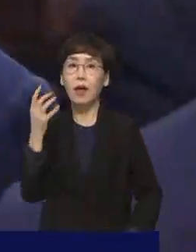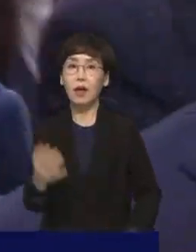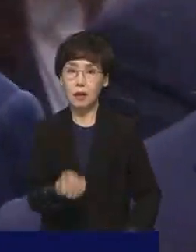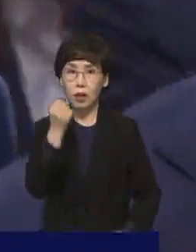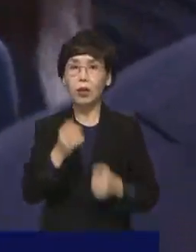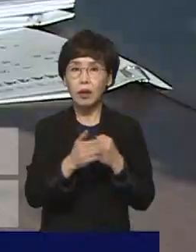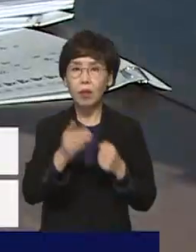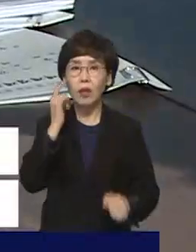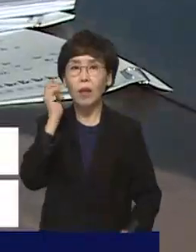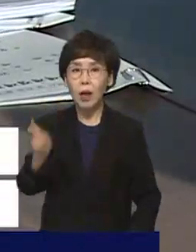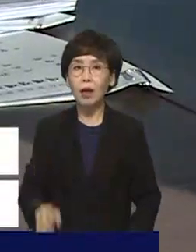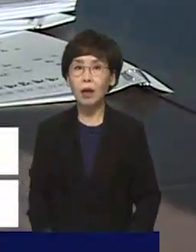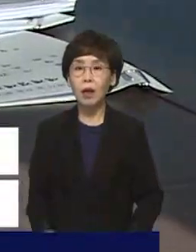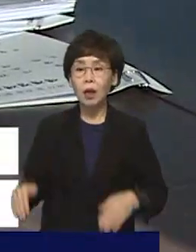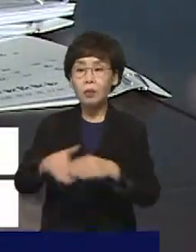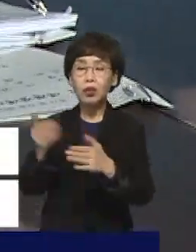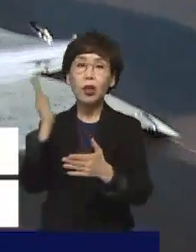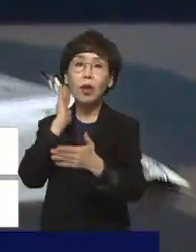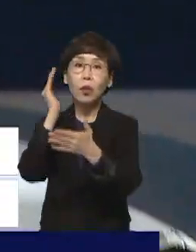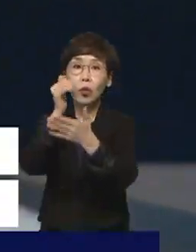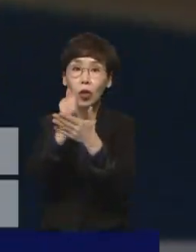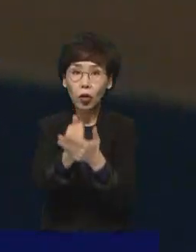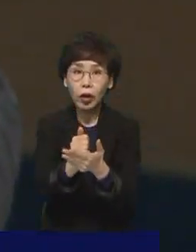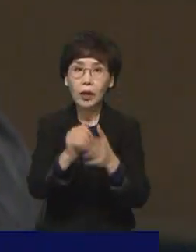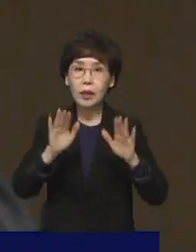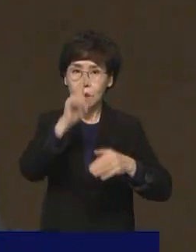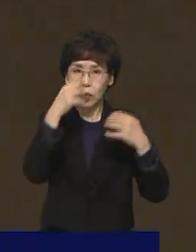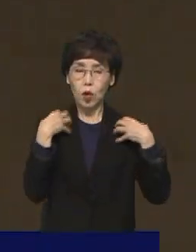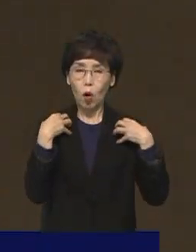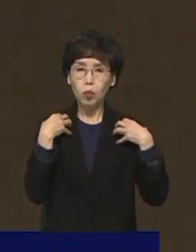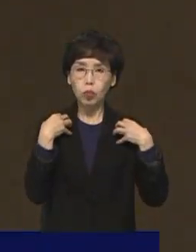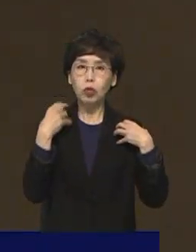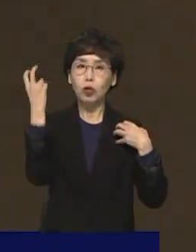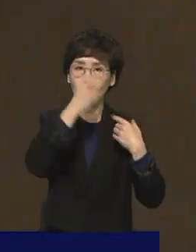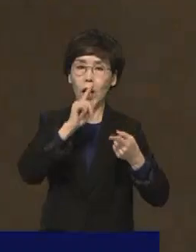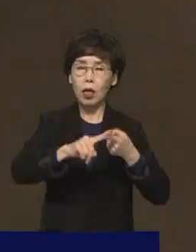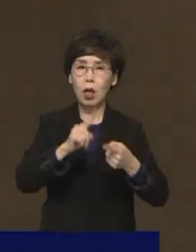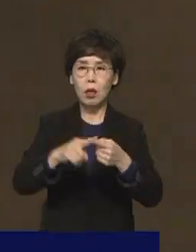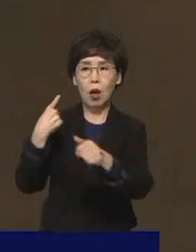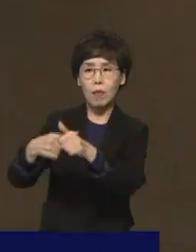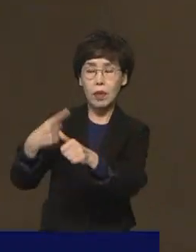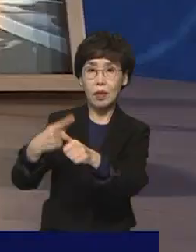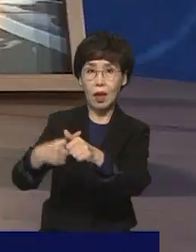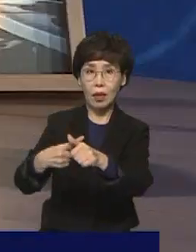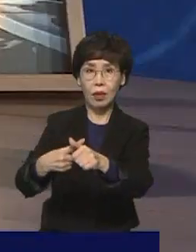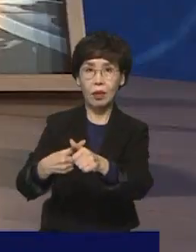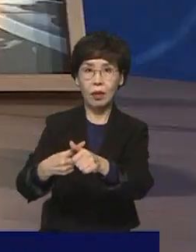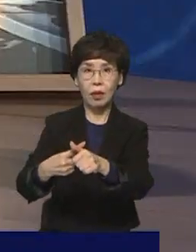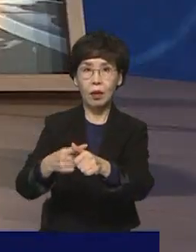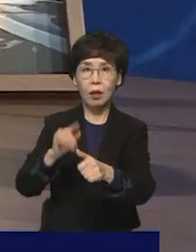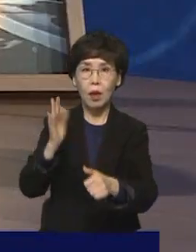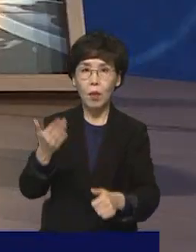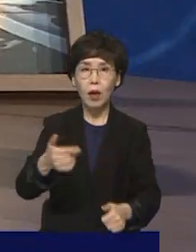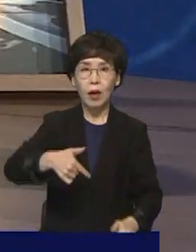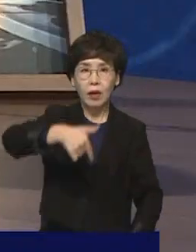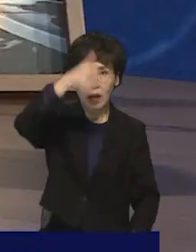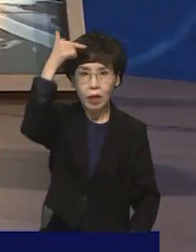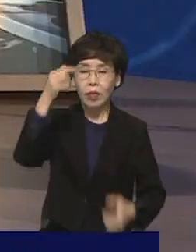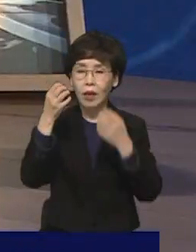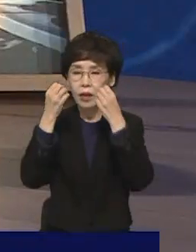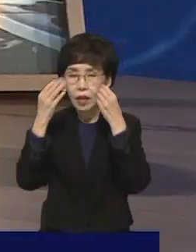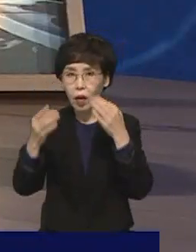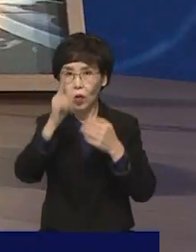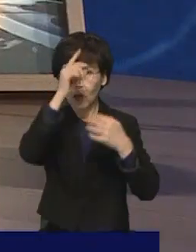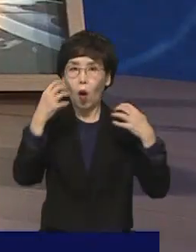보입니다 문전 대통령이 현 정권의 수사에 대해 직접 비판하고 나서면서 신구정권 간